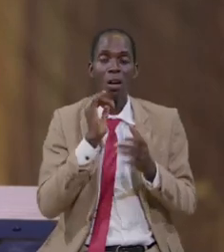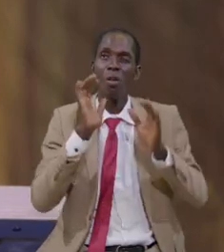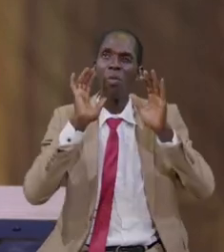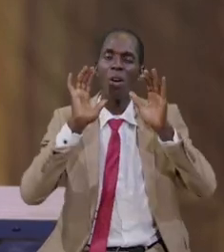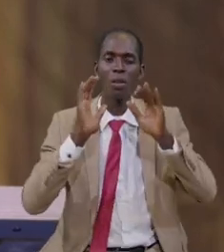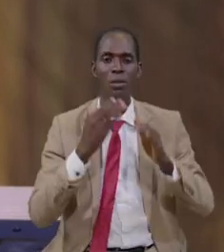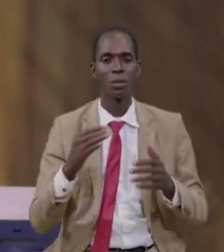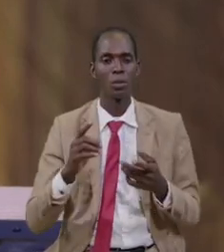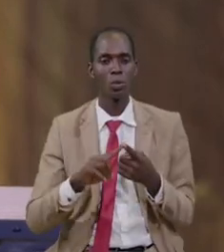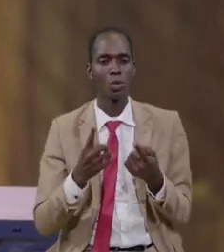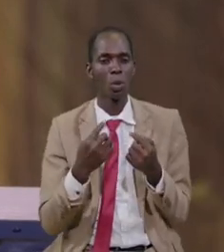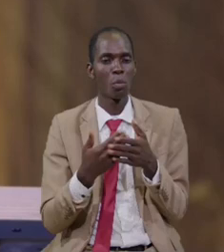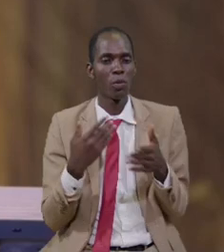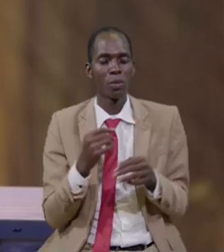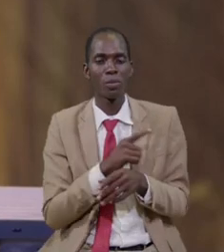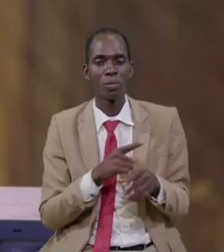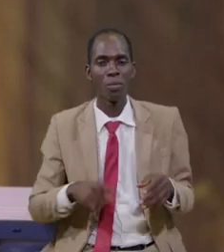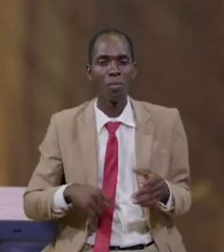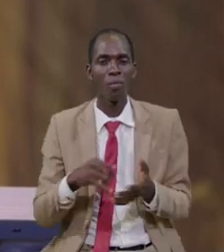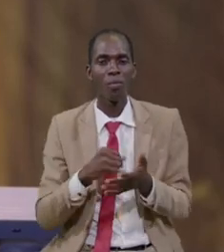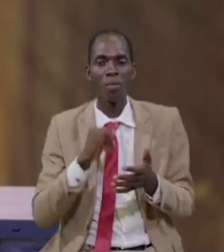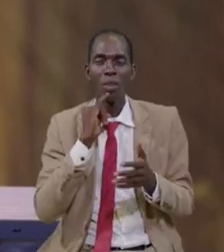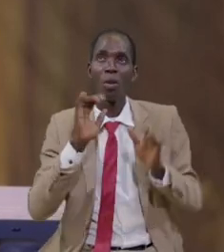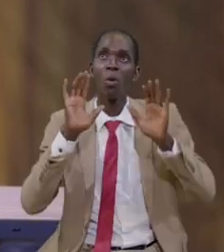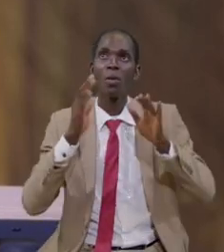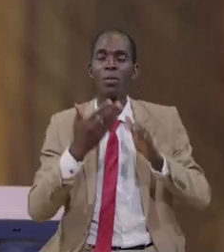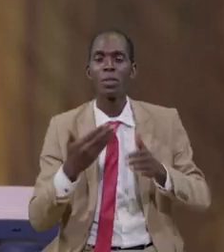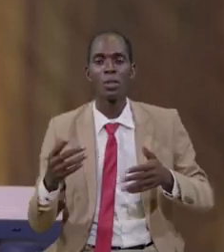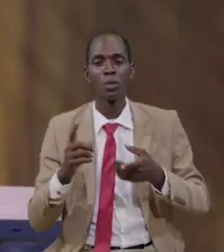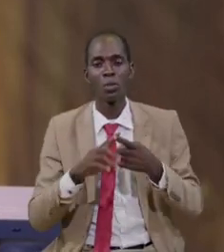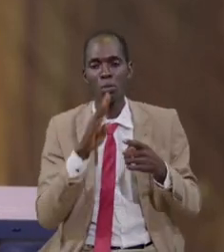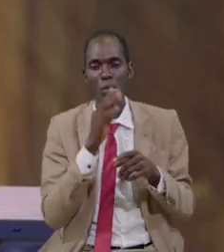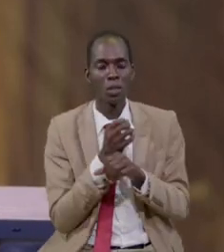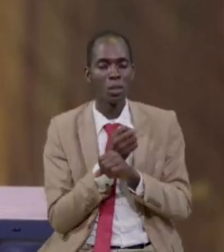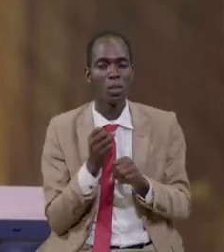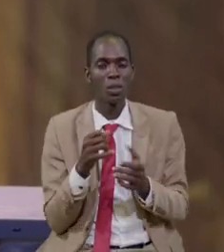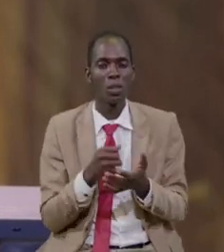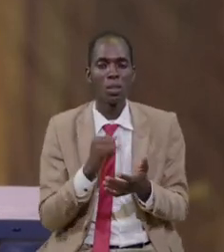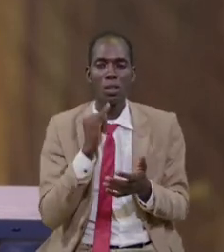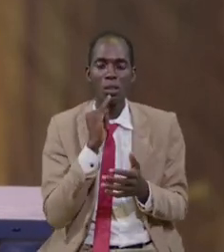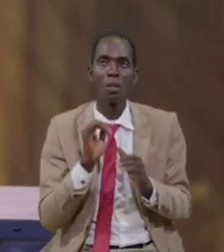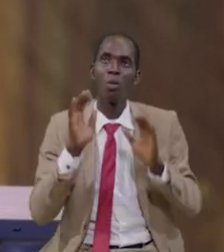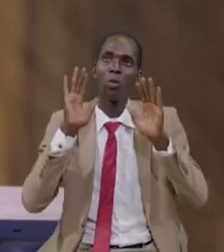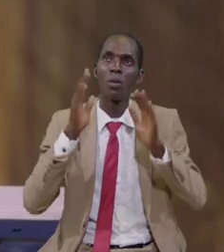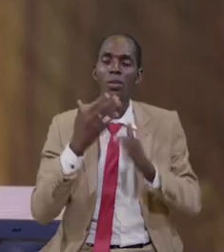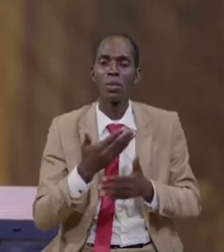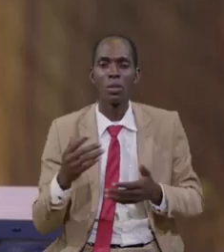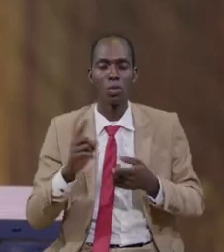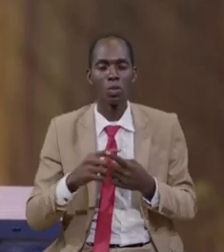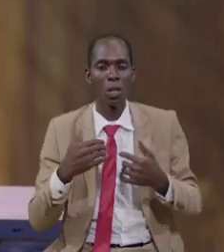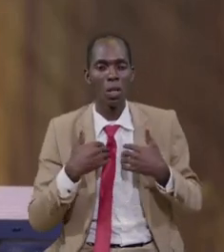C'est une chose merveilleuse de venir au Seigneur, c'est une chose merveilleuse d'être sauvé, c'est une chose merveilleuse d'avoir tous les péchés